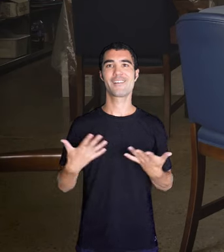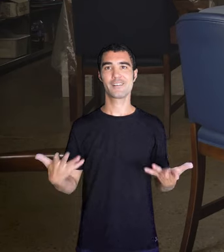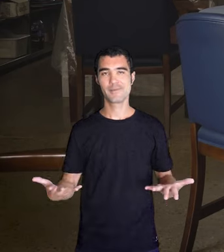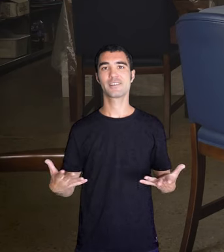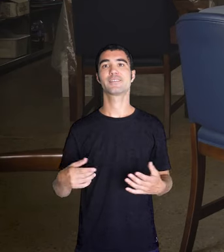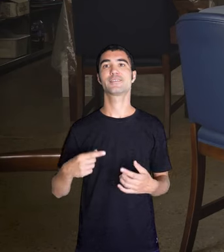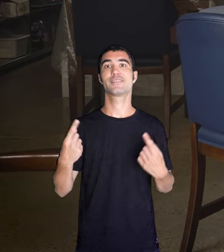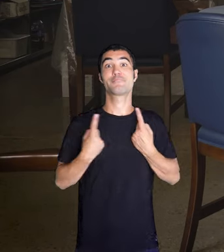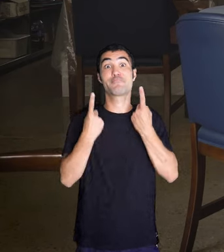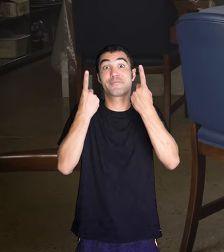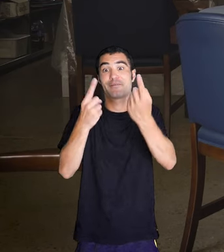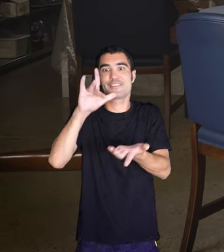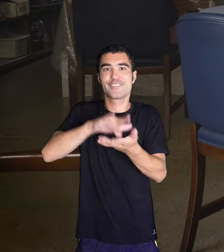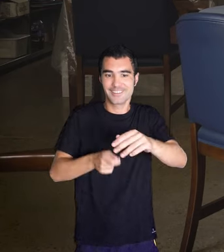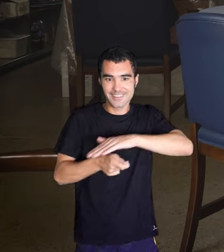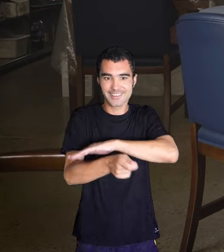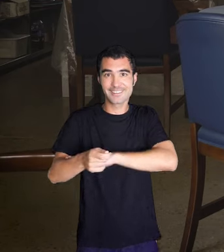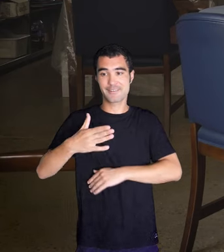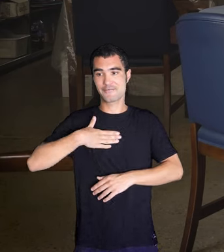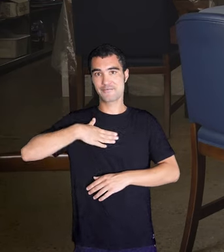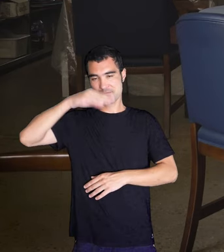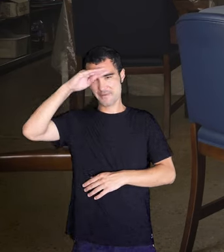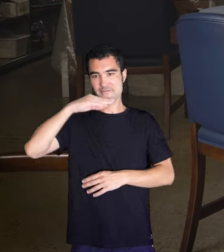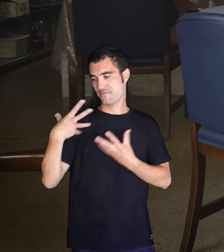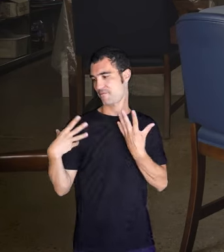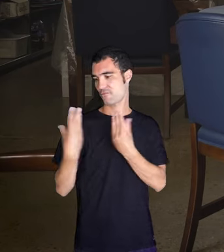I va ser el primer contrabàndol que mon pare va fer jo.